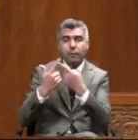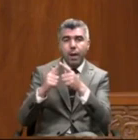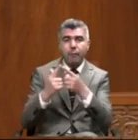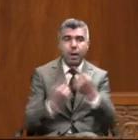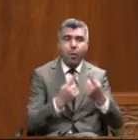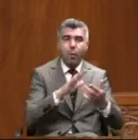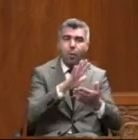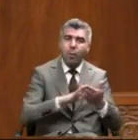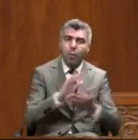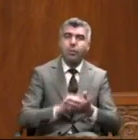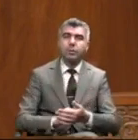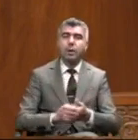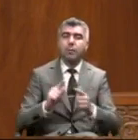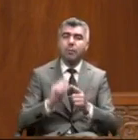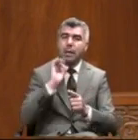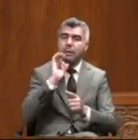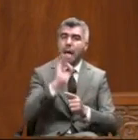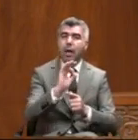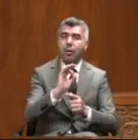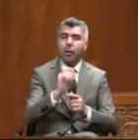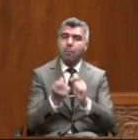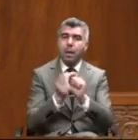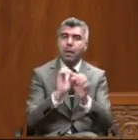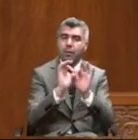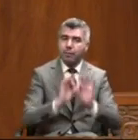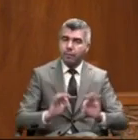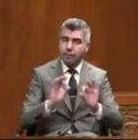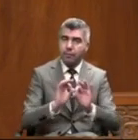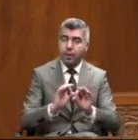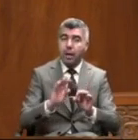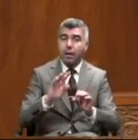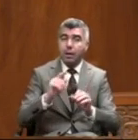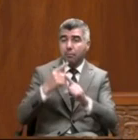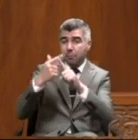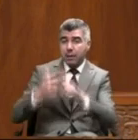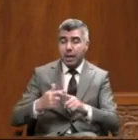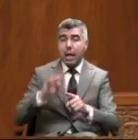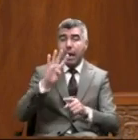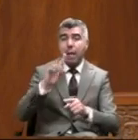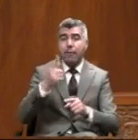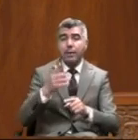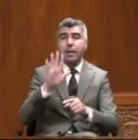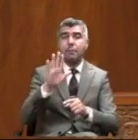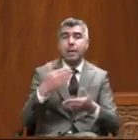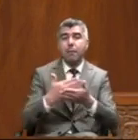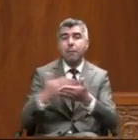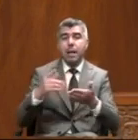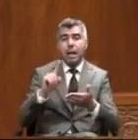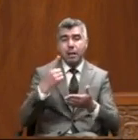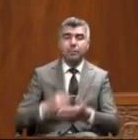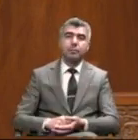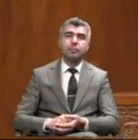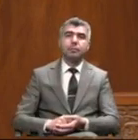في اصنافها في المستويات نتاعها كلفت 4.5 المليار نتاع الدرهم